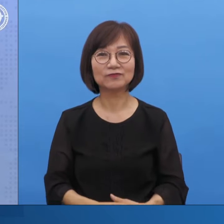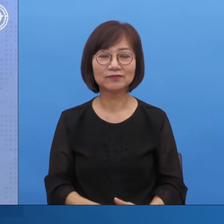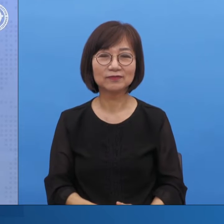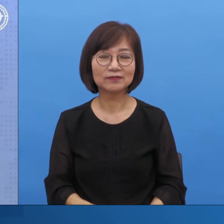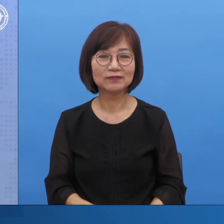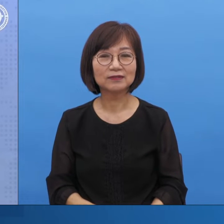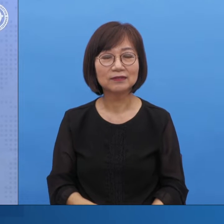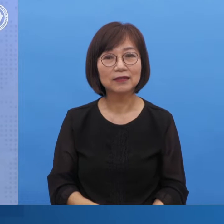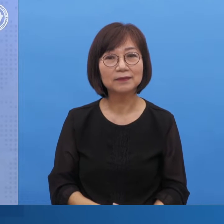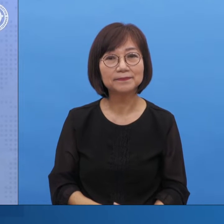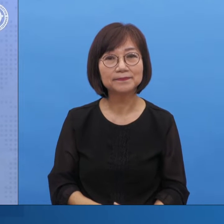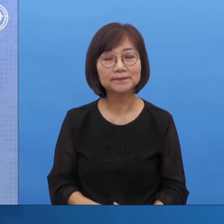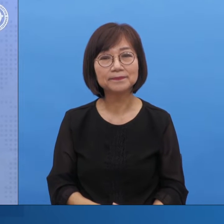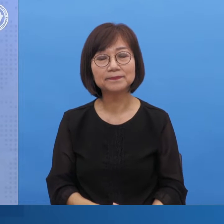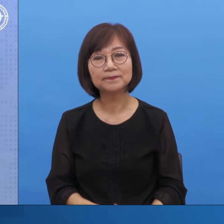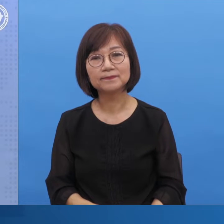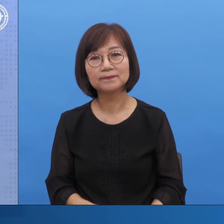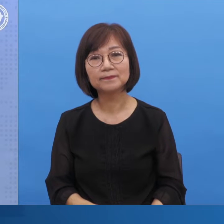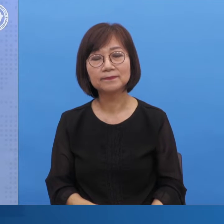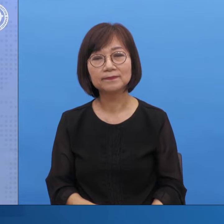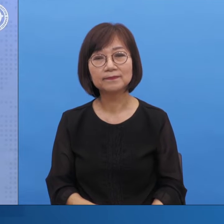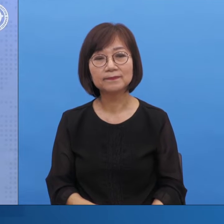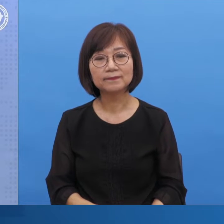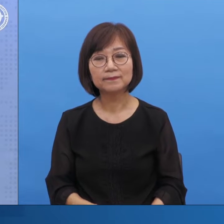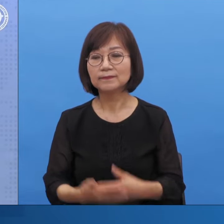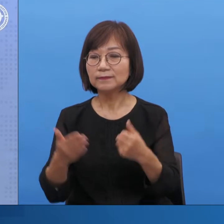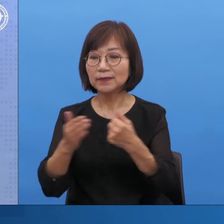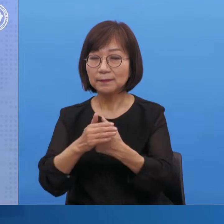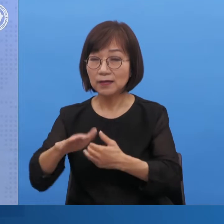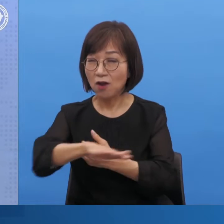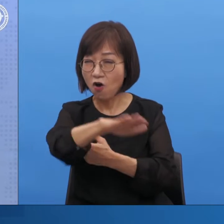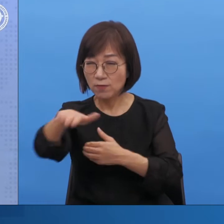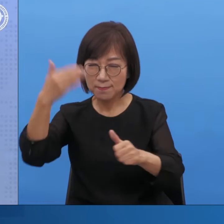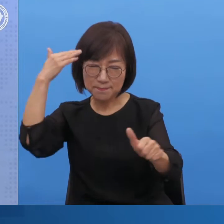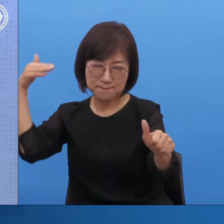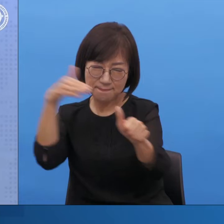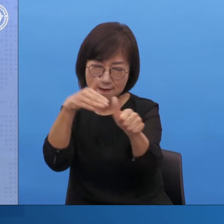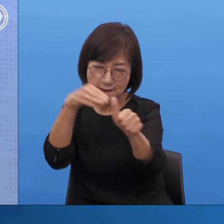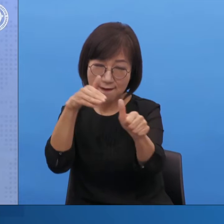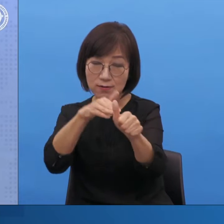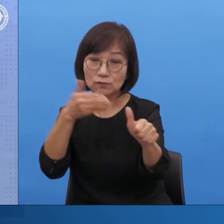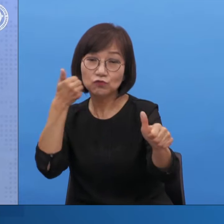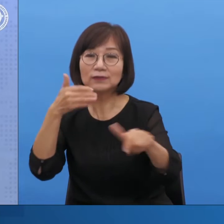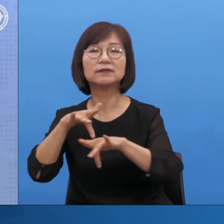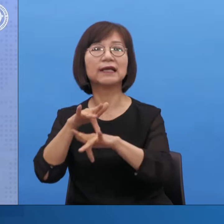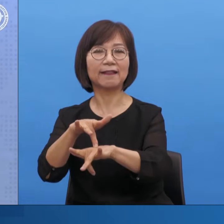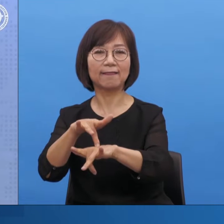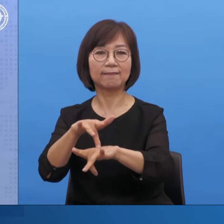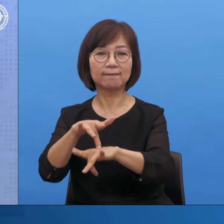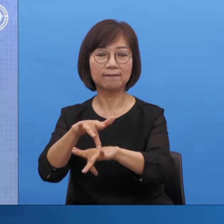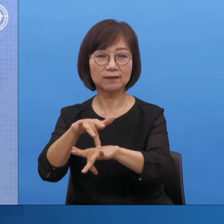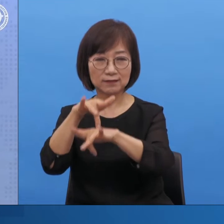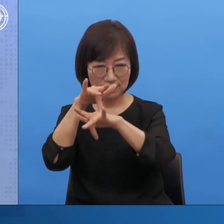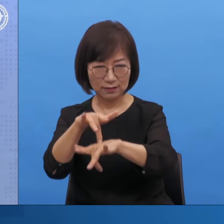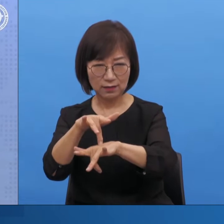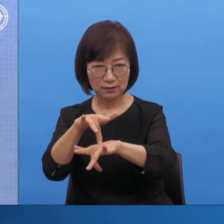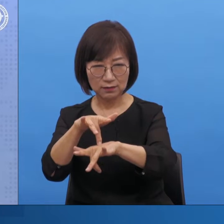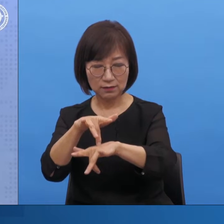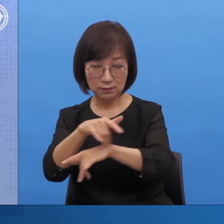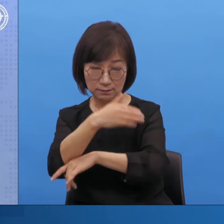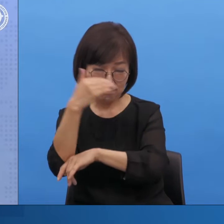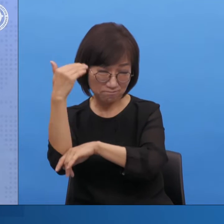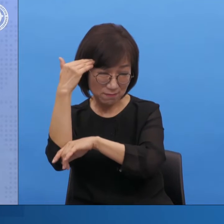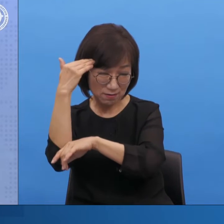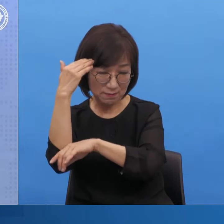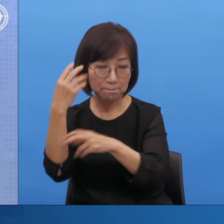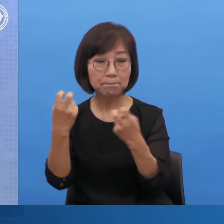그래서 여러분을 멸망시키려고 하는 사단은 딱 한 가지만 겁냅니다. That's why Satan, who tries